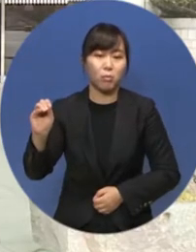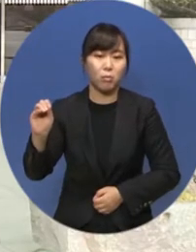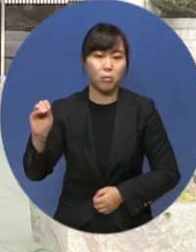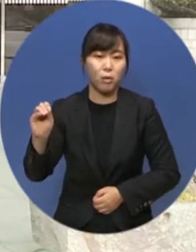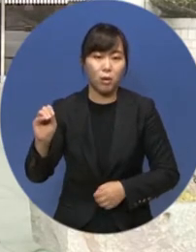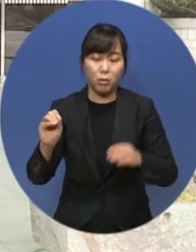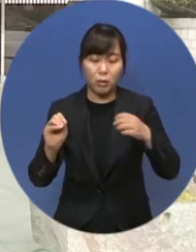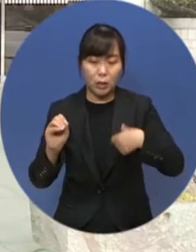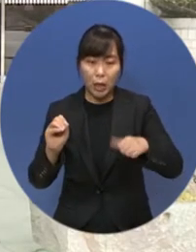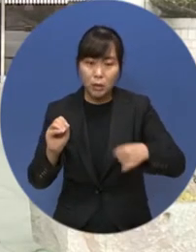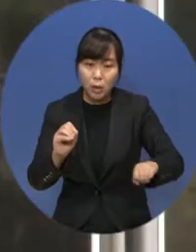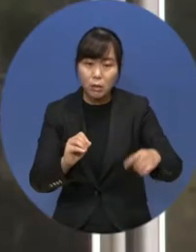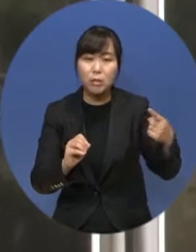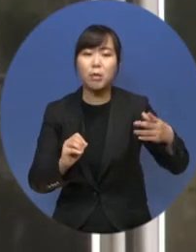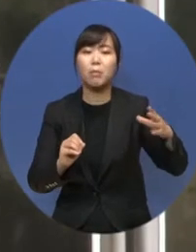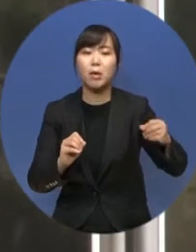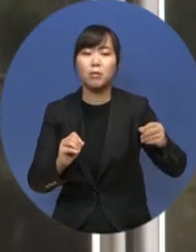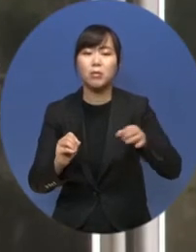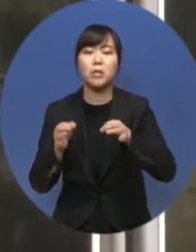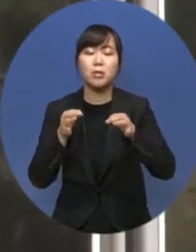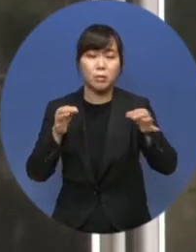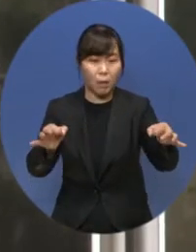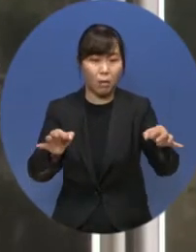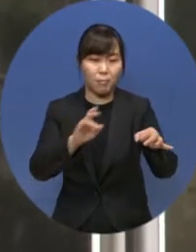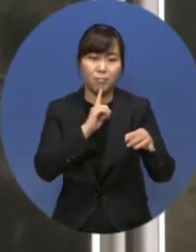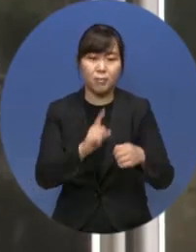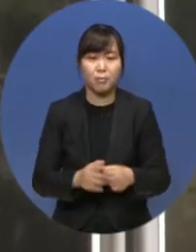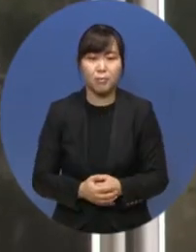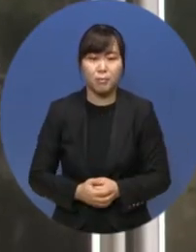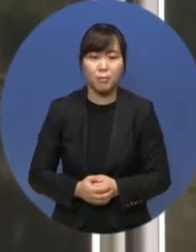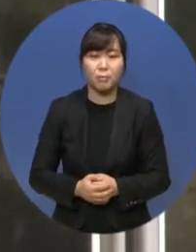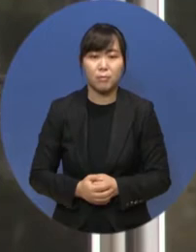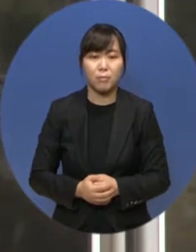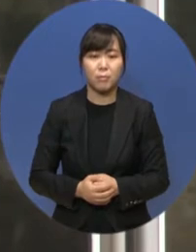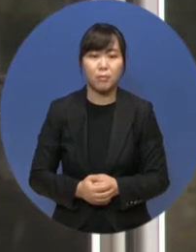원고인 B씨에게는 1천만 원을 지급할 것을 선고했습니다.